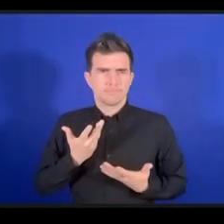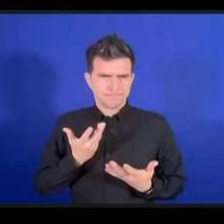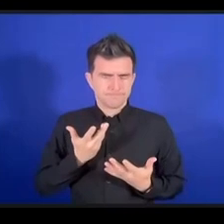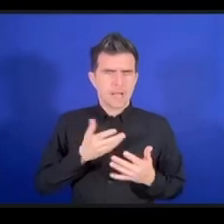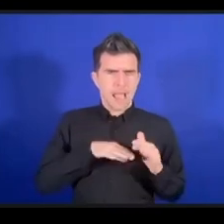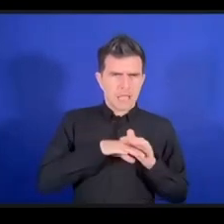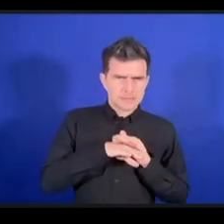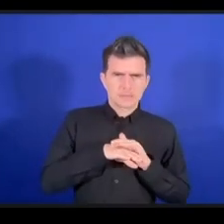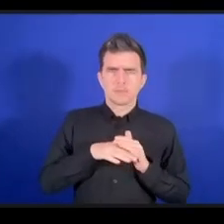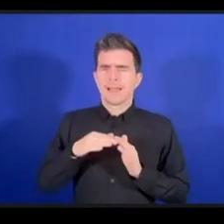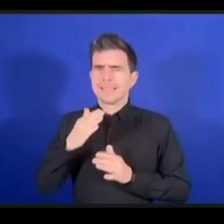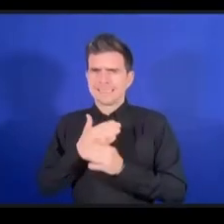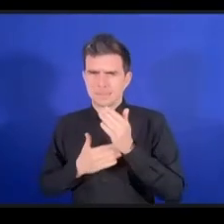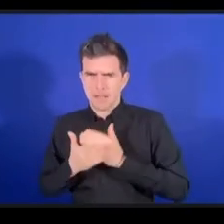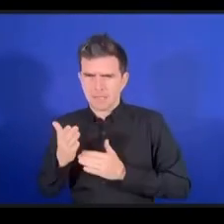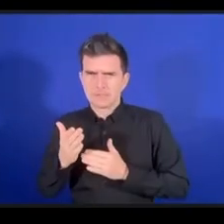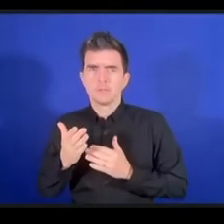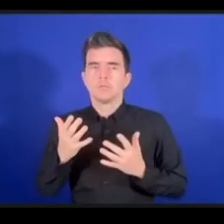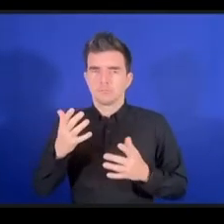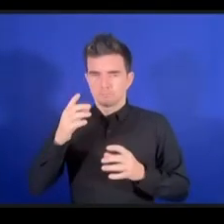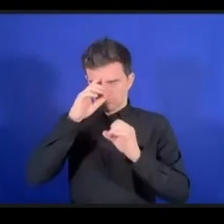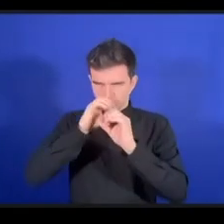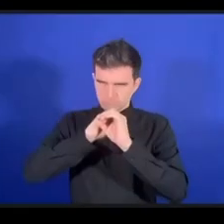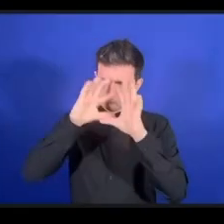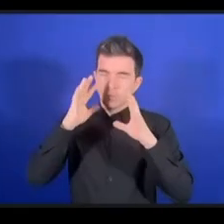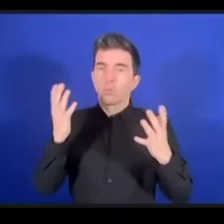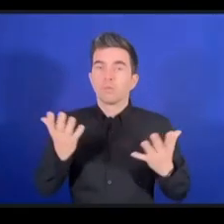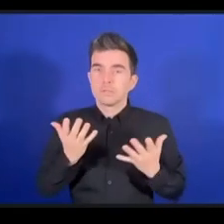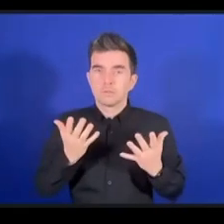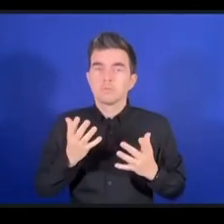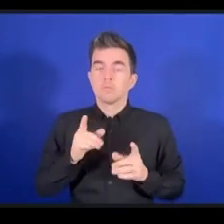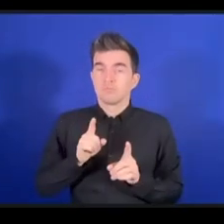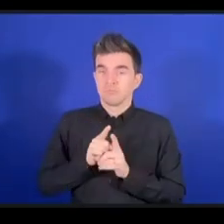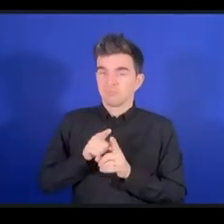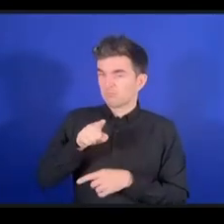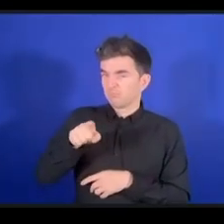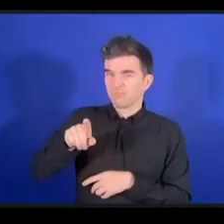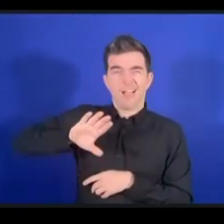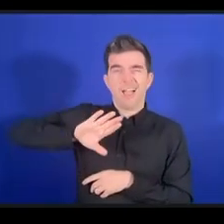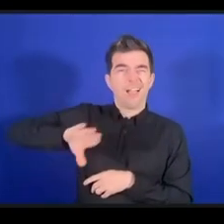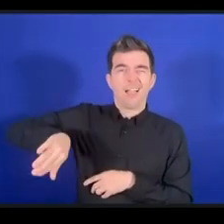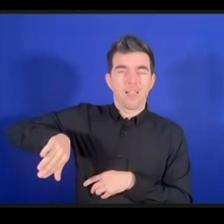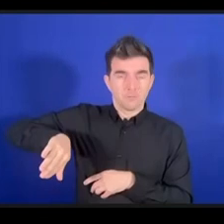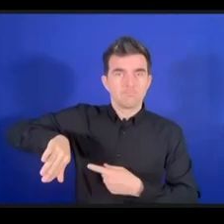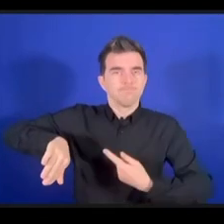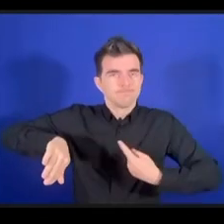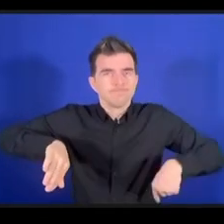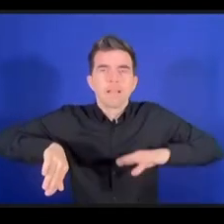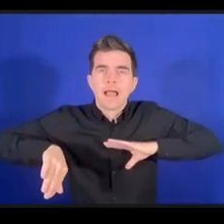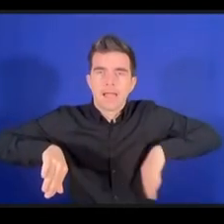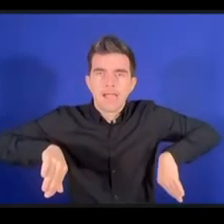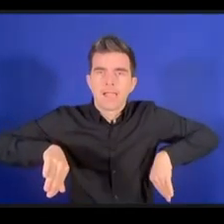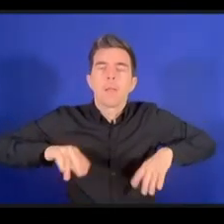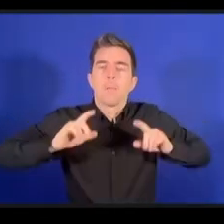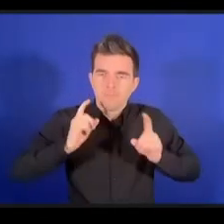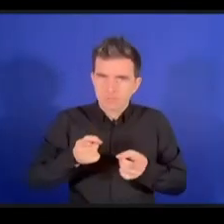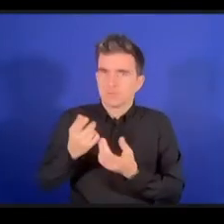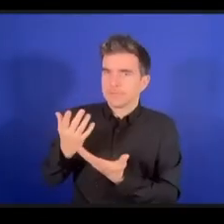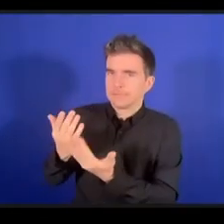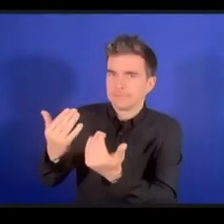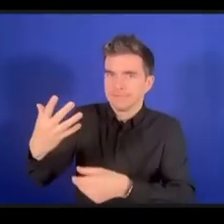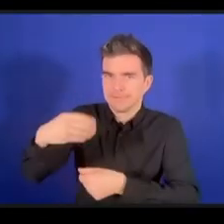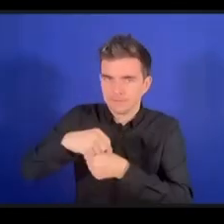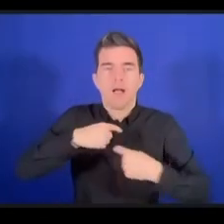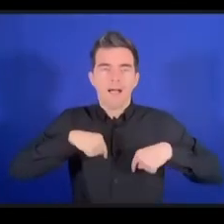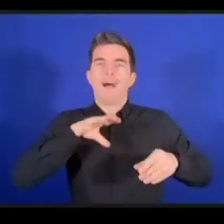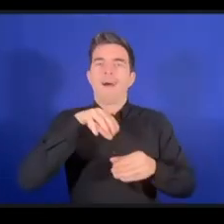就是我们的一切的努力都是要让残障人士能够来参会。我们很多时